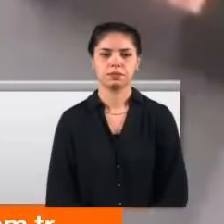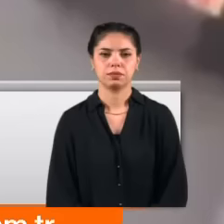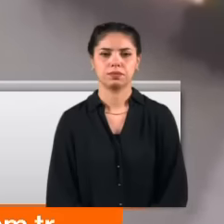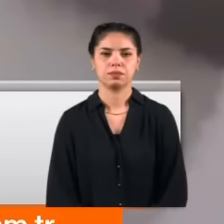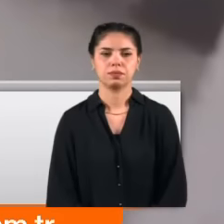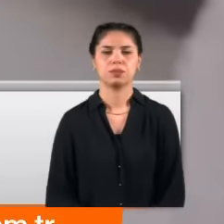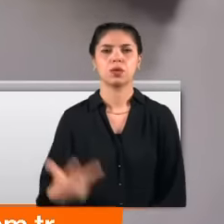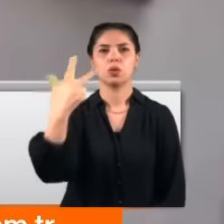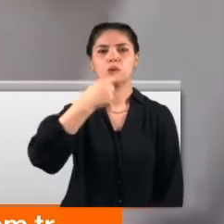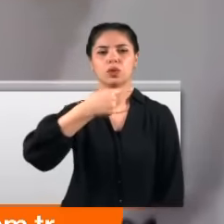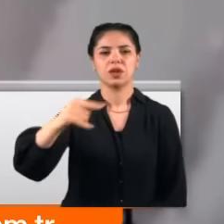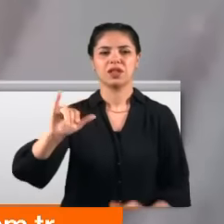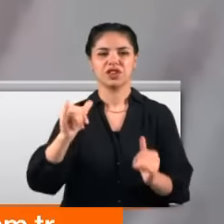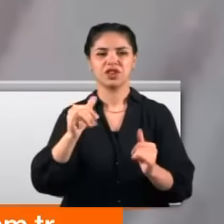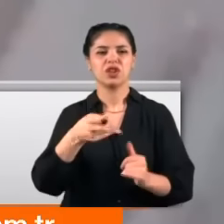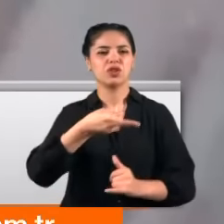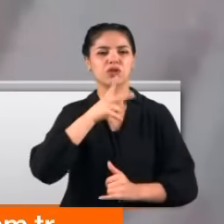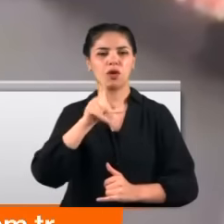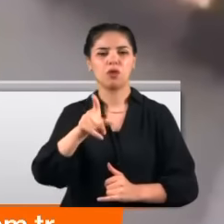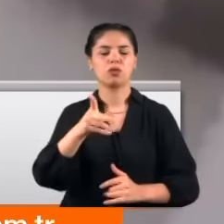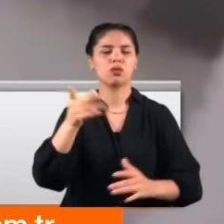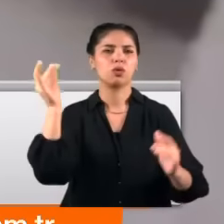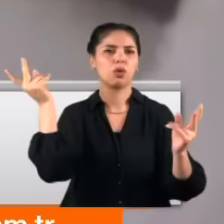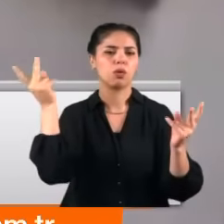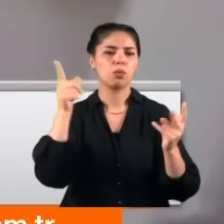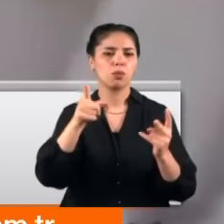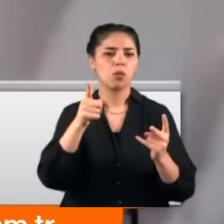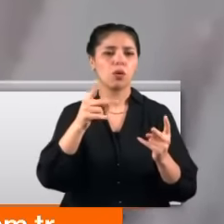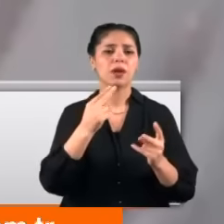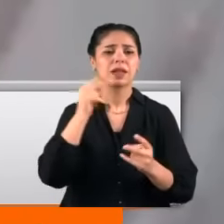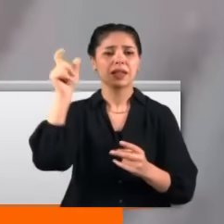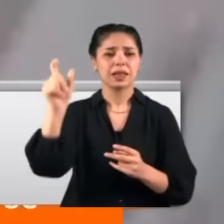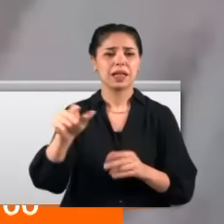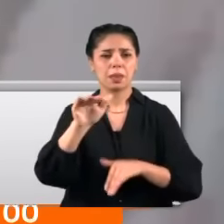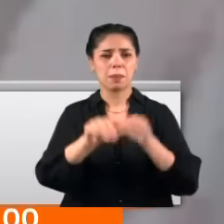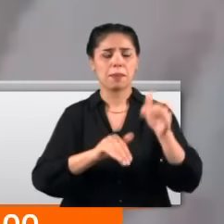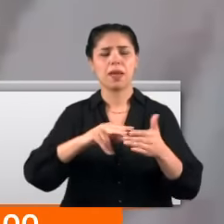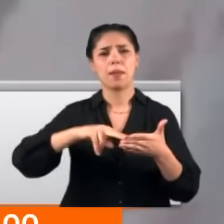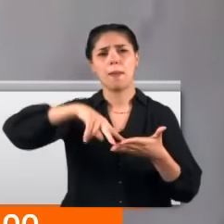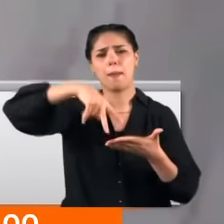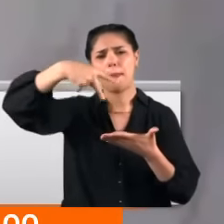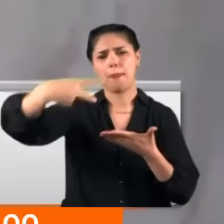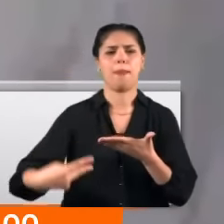Üçüncü kattaki şakalaşmanın sonu kötü bitti. Kadın merdiven korkuluğu üzerinde dengesini kaybetti.